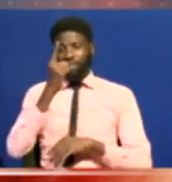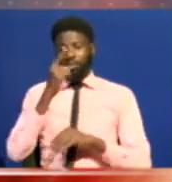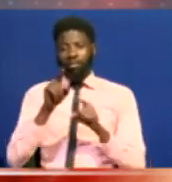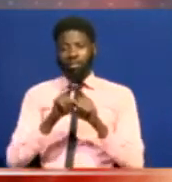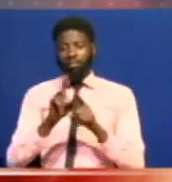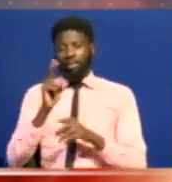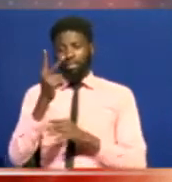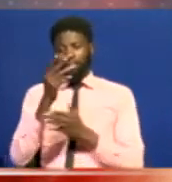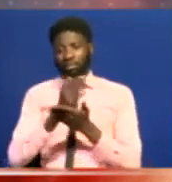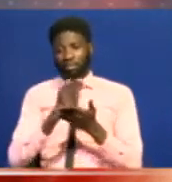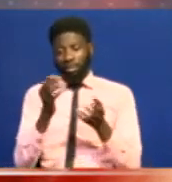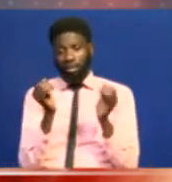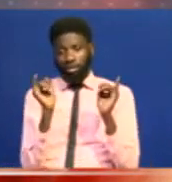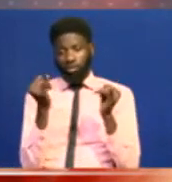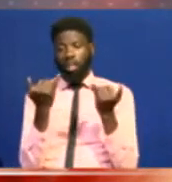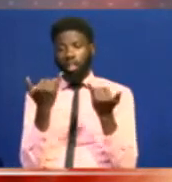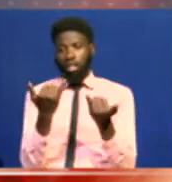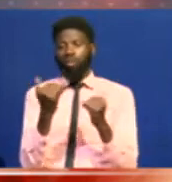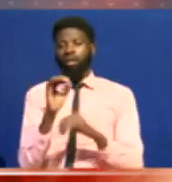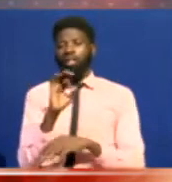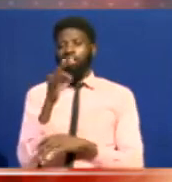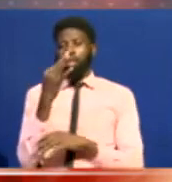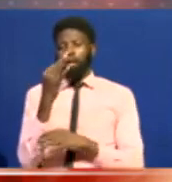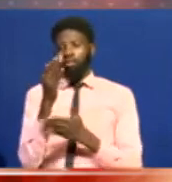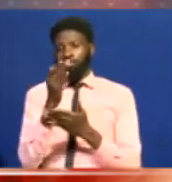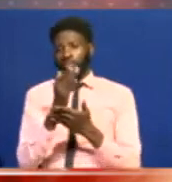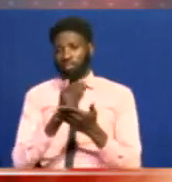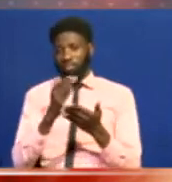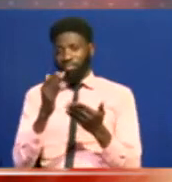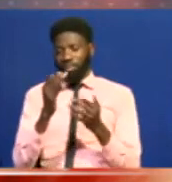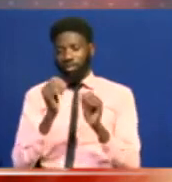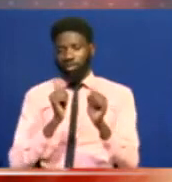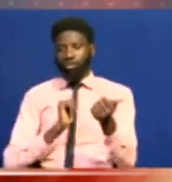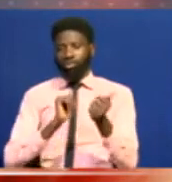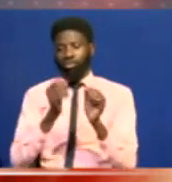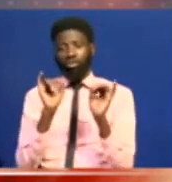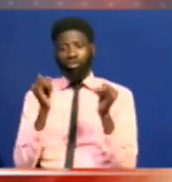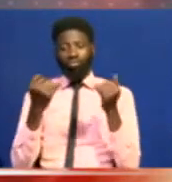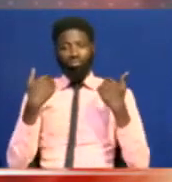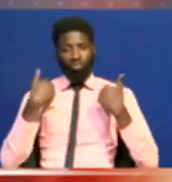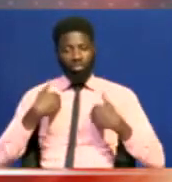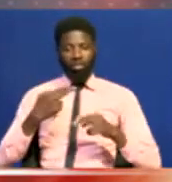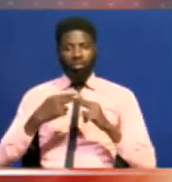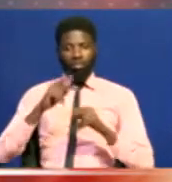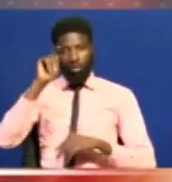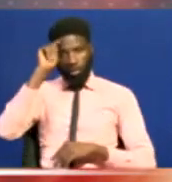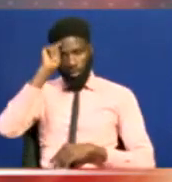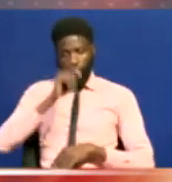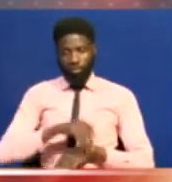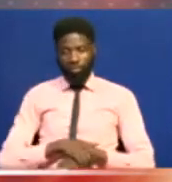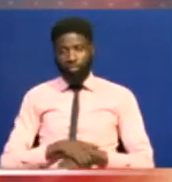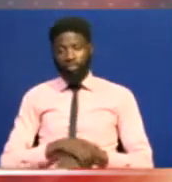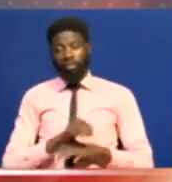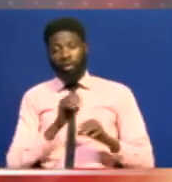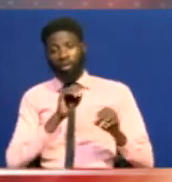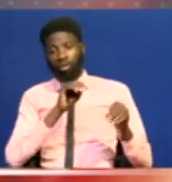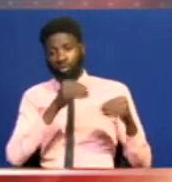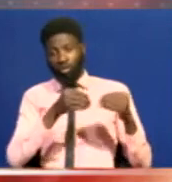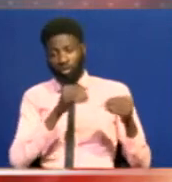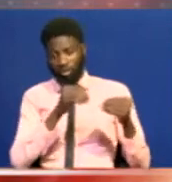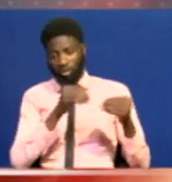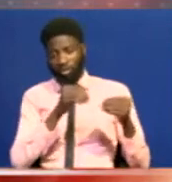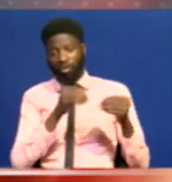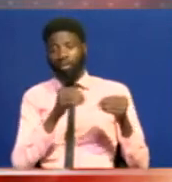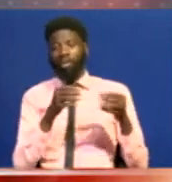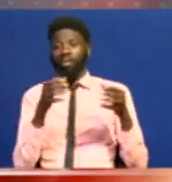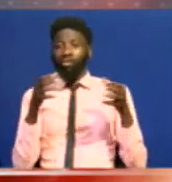mtazamaji, ambapo niruhusu nivalie sare za sporti. Mimi naitwa Timothy Kipnusu. Timu za Busia Elites na Busia Combined zimetawazwa